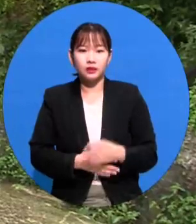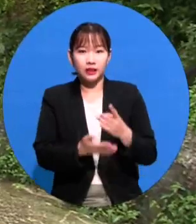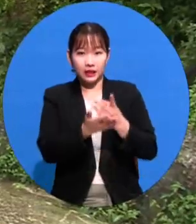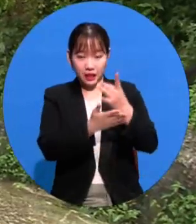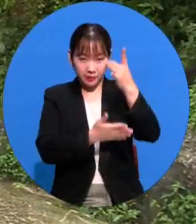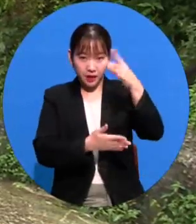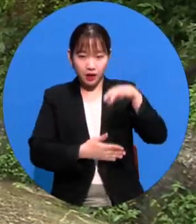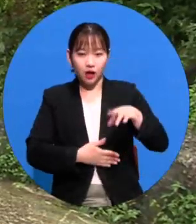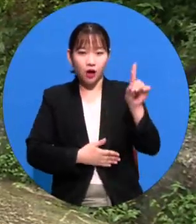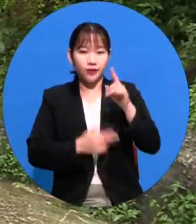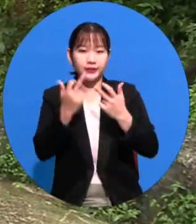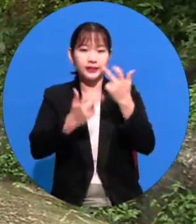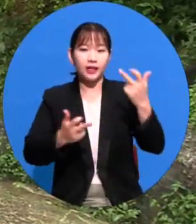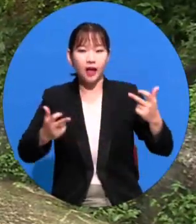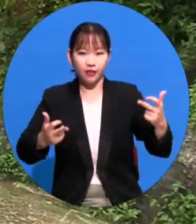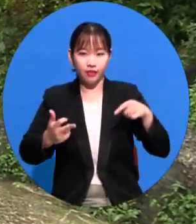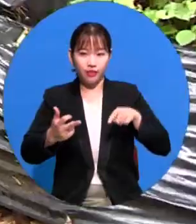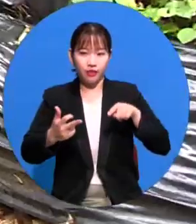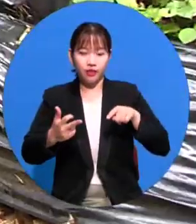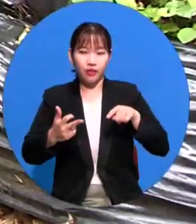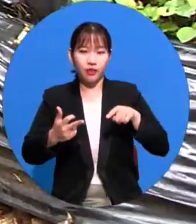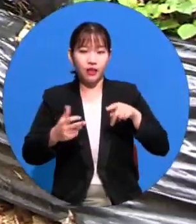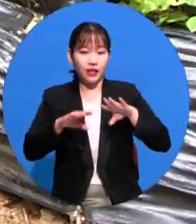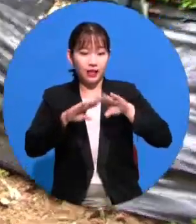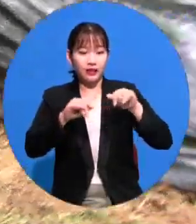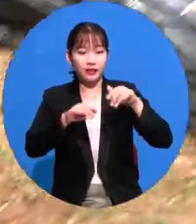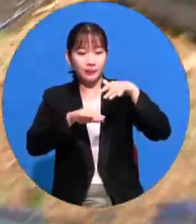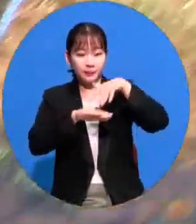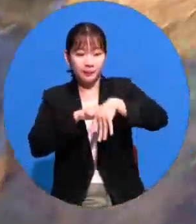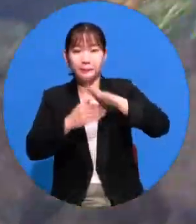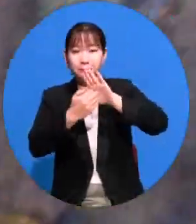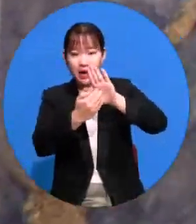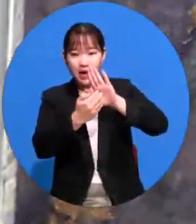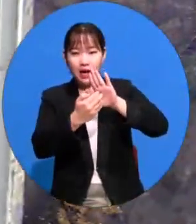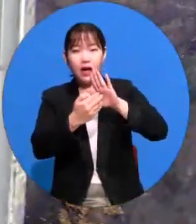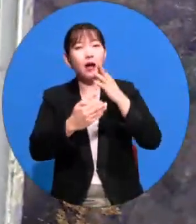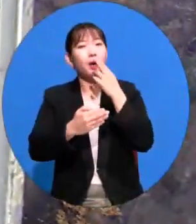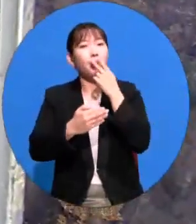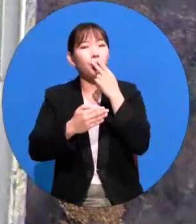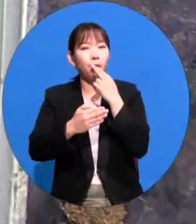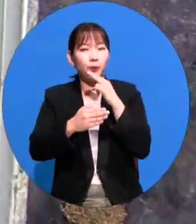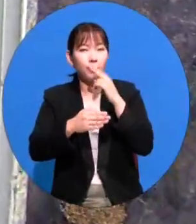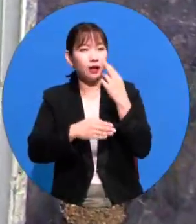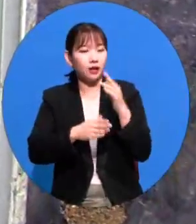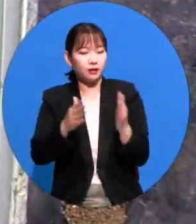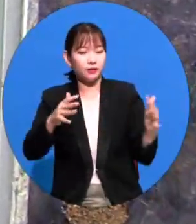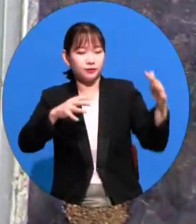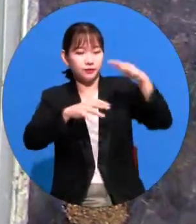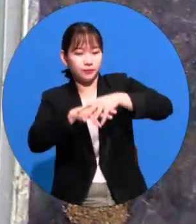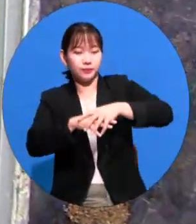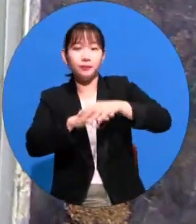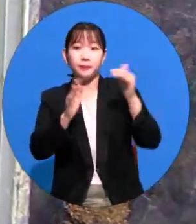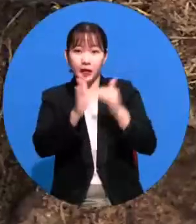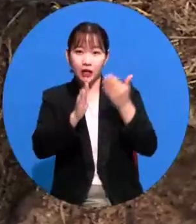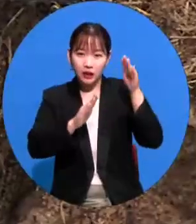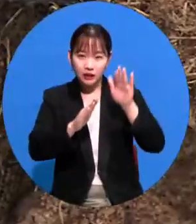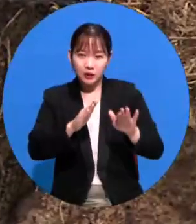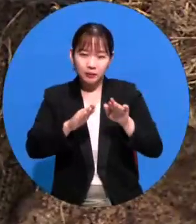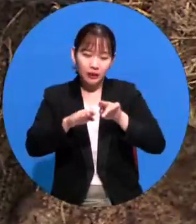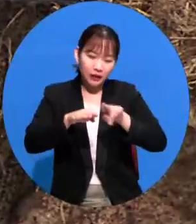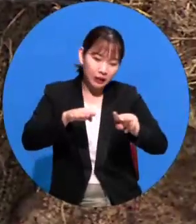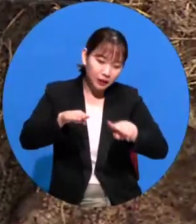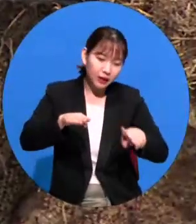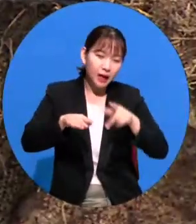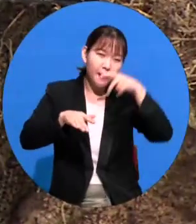담양군 담양읍의 한 야산입니다. 토사가 흘러내리지 못하도록 야산 경사면에 검은 비닐이 덮여 있지만 틈